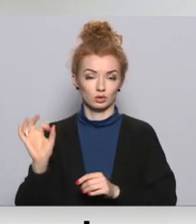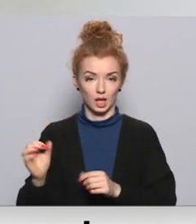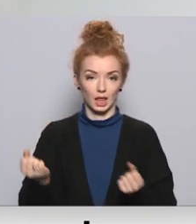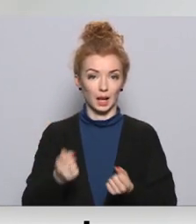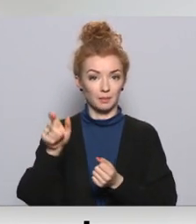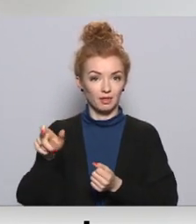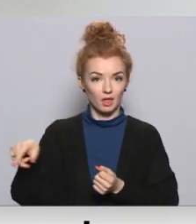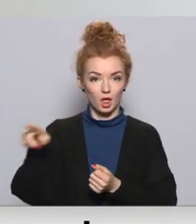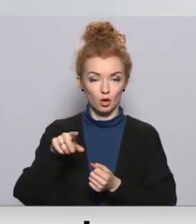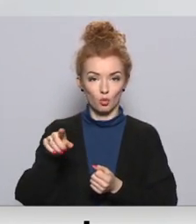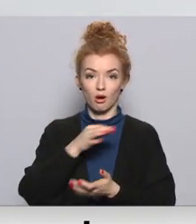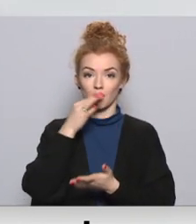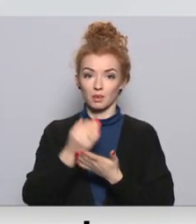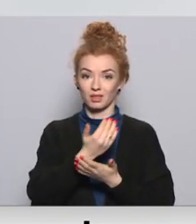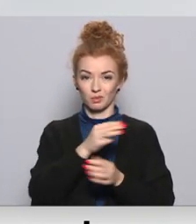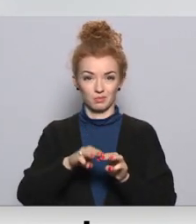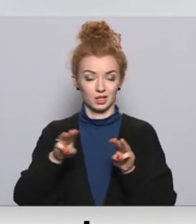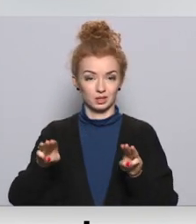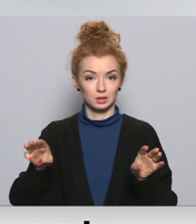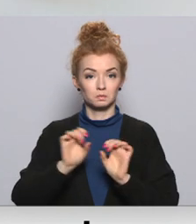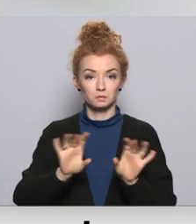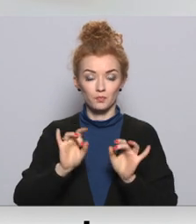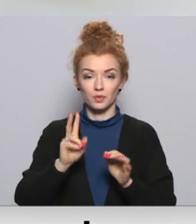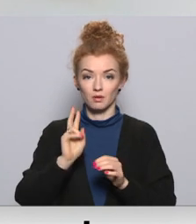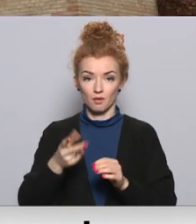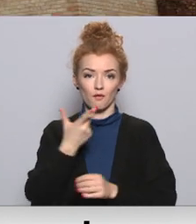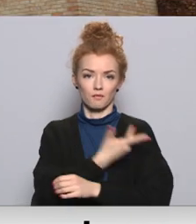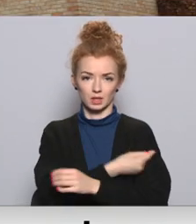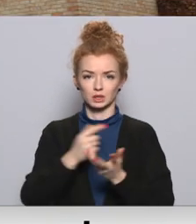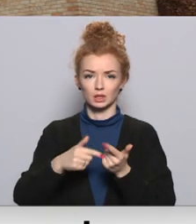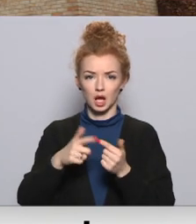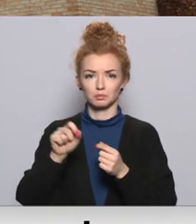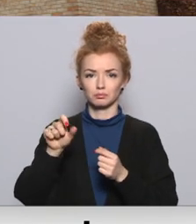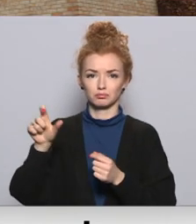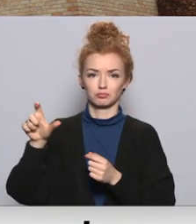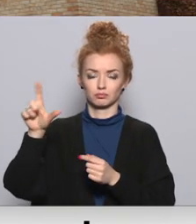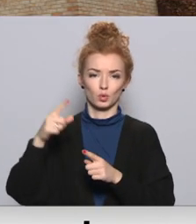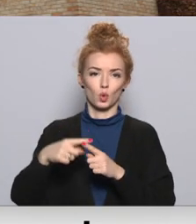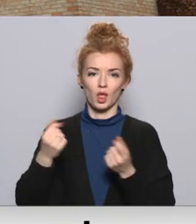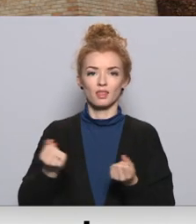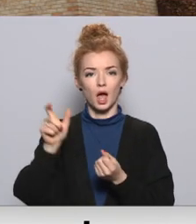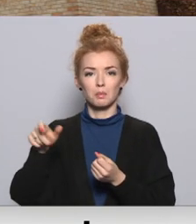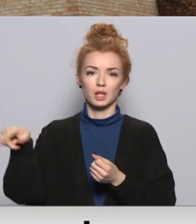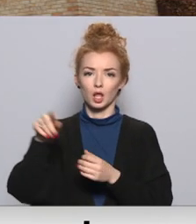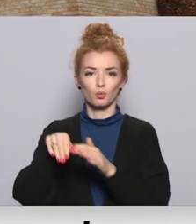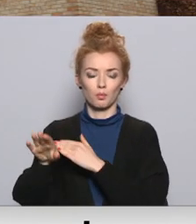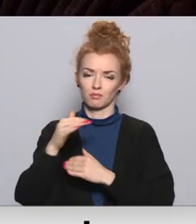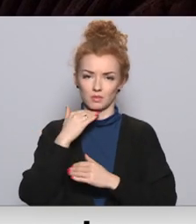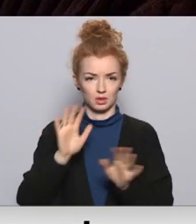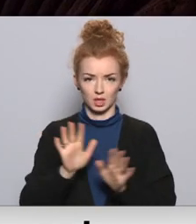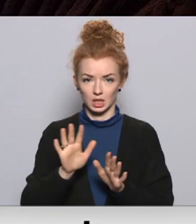darbinieku. Atbildīgā ministrija skaidro, ka vakcinācijas aptvere aug un darbinieku vidū nav plašu runu par aiziešanu no